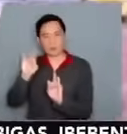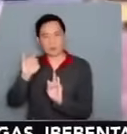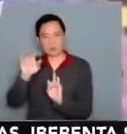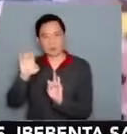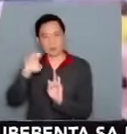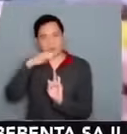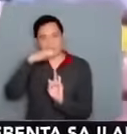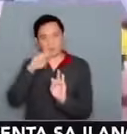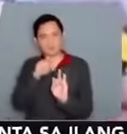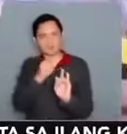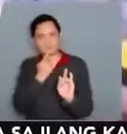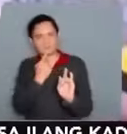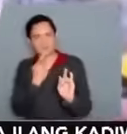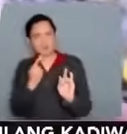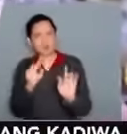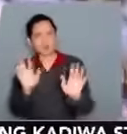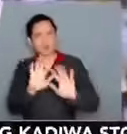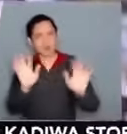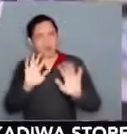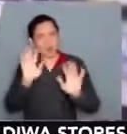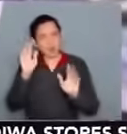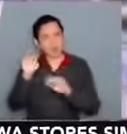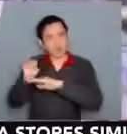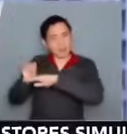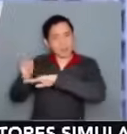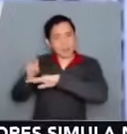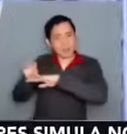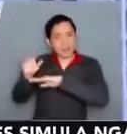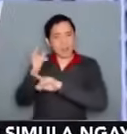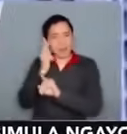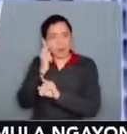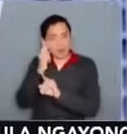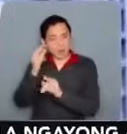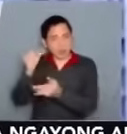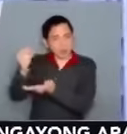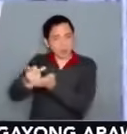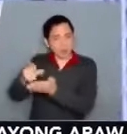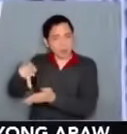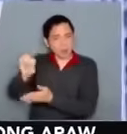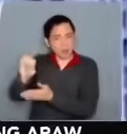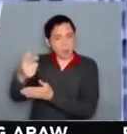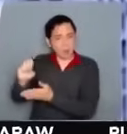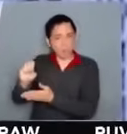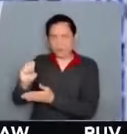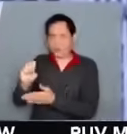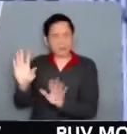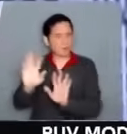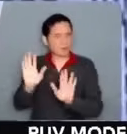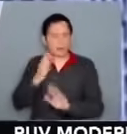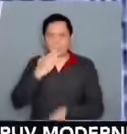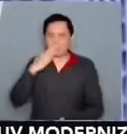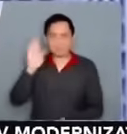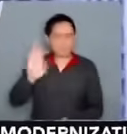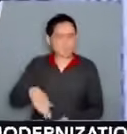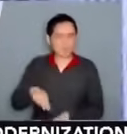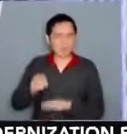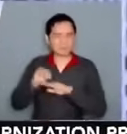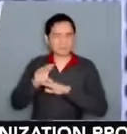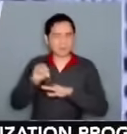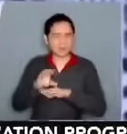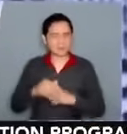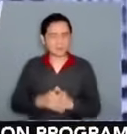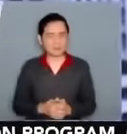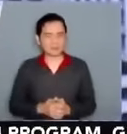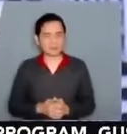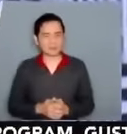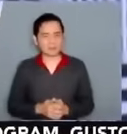na payagan ang mga Pogo sa Pilipinas kaugnay sa isue ng mga Pogo kasama na rin sa mga iimbestigahan ng paoc si